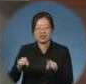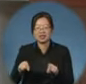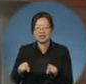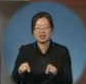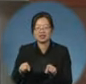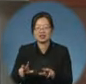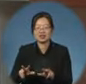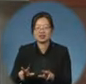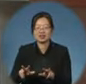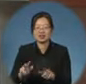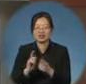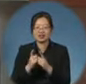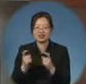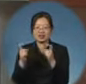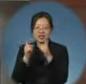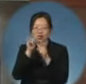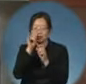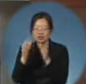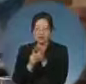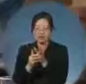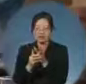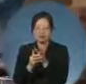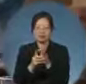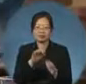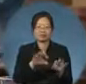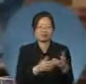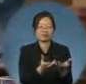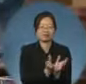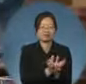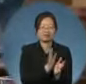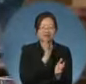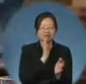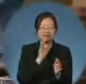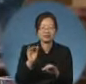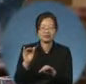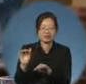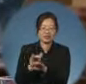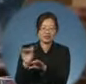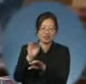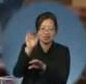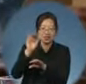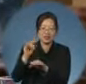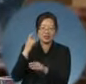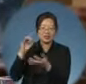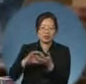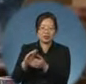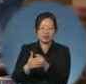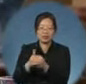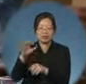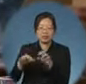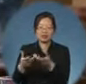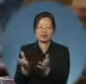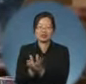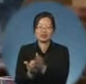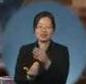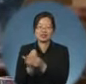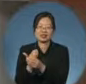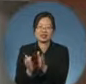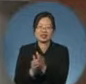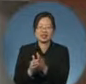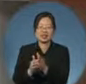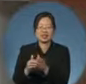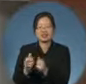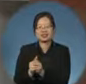이웃끼리 이제 막 서로 싸우고 그게 널 공동체 달에 충 단송 그거 때 말 공동체의 까 사실 나온 거야 중간